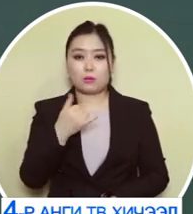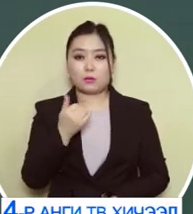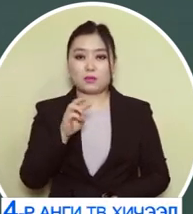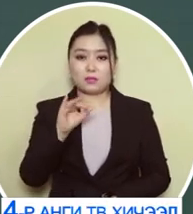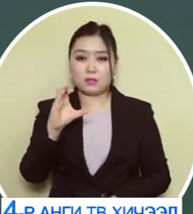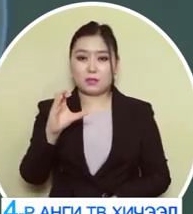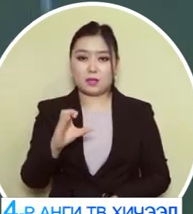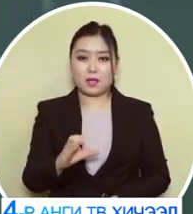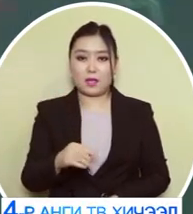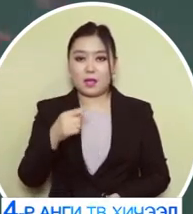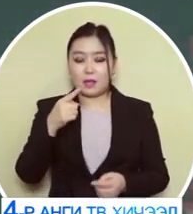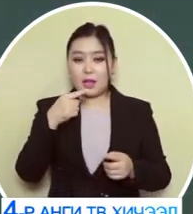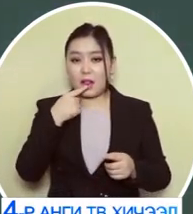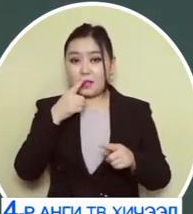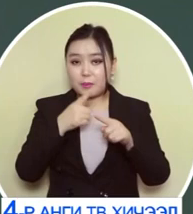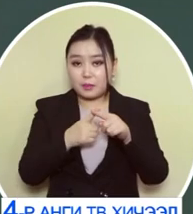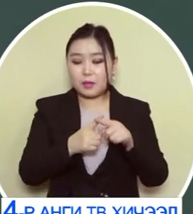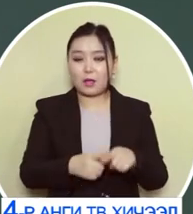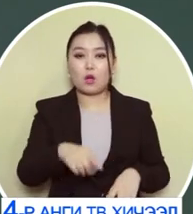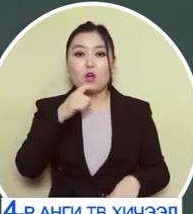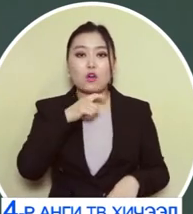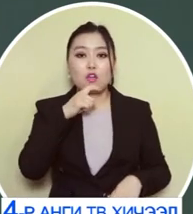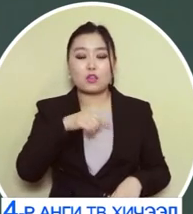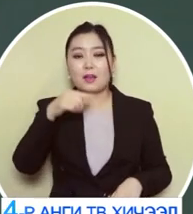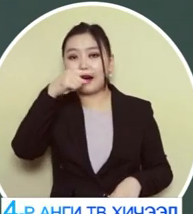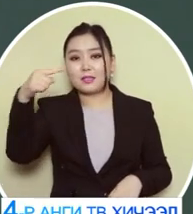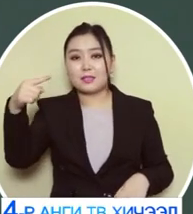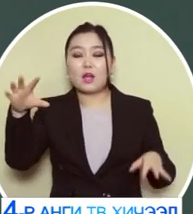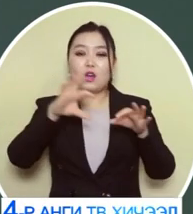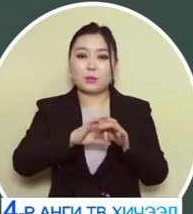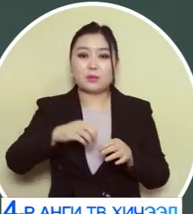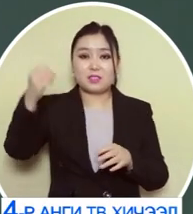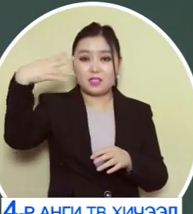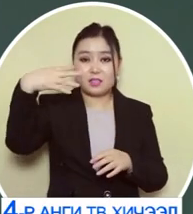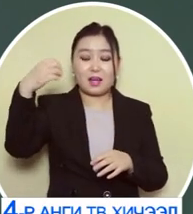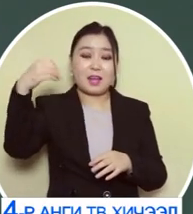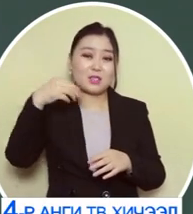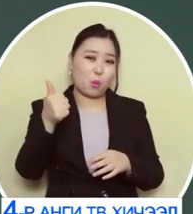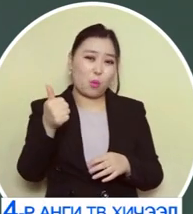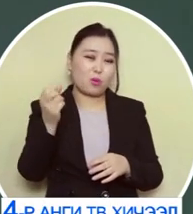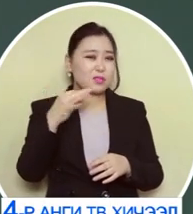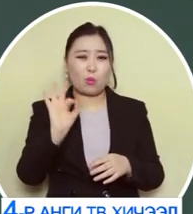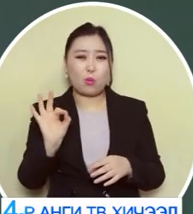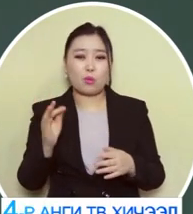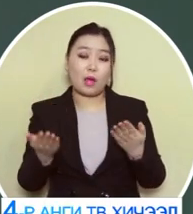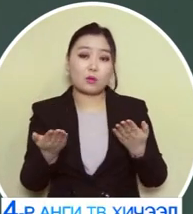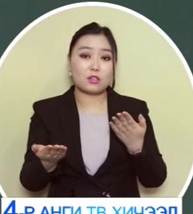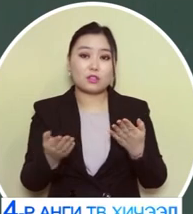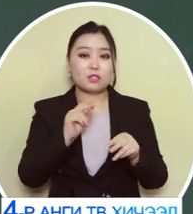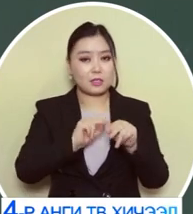Ауыстырып көрейік. Қызыл сымды алу полюске, көк сымды қосу полюске қостық.